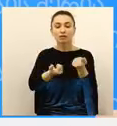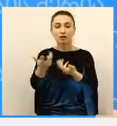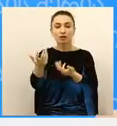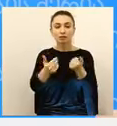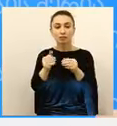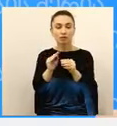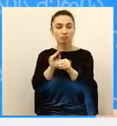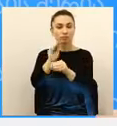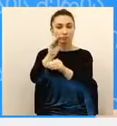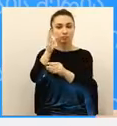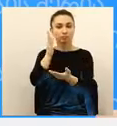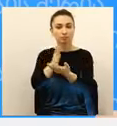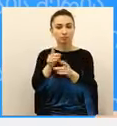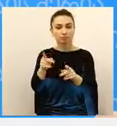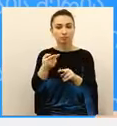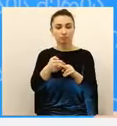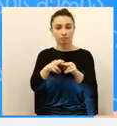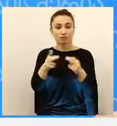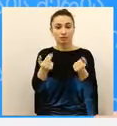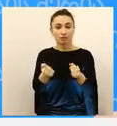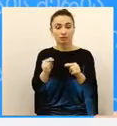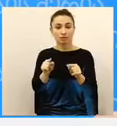რაოდენობა იზრდება და